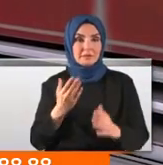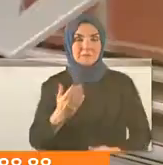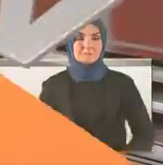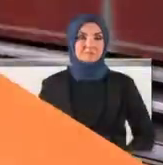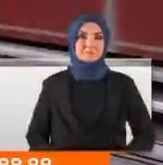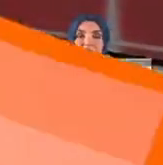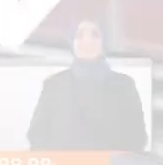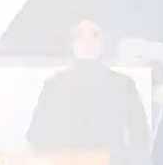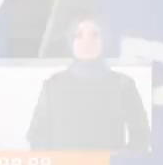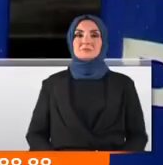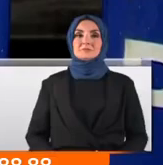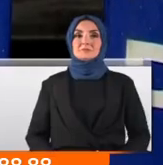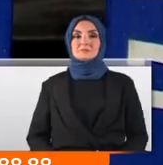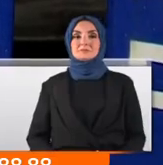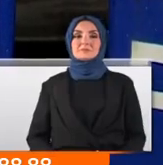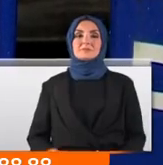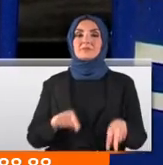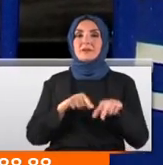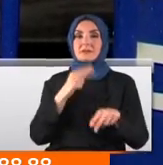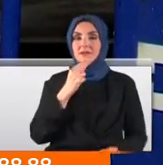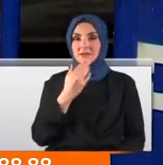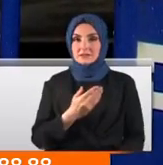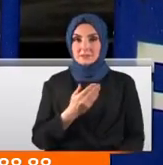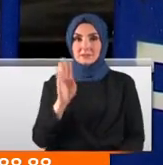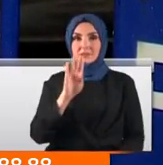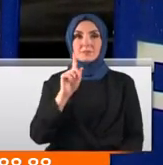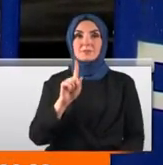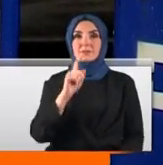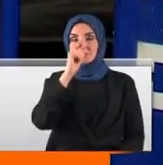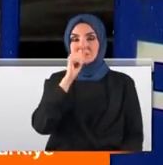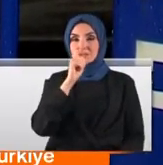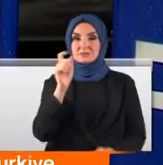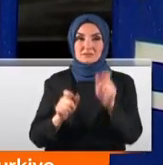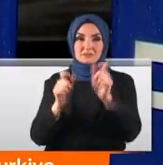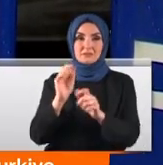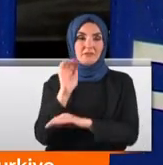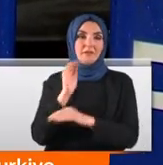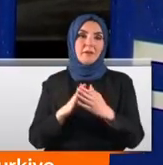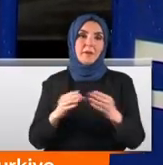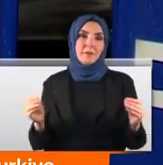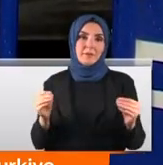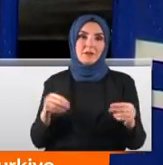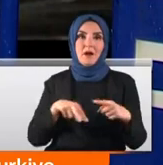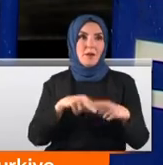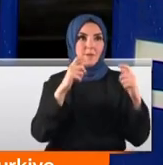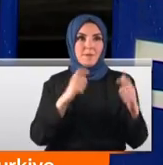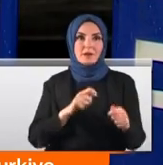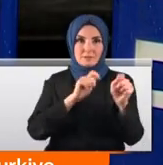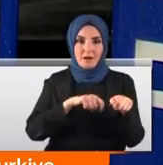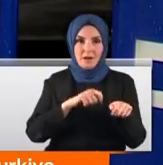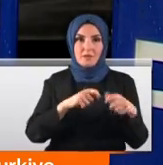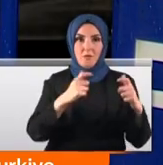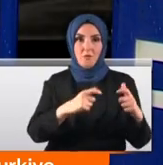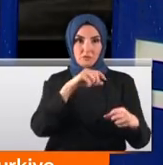Teknolojinin çoğu maden ocağında olduğu gibi... Nihal Günay, 41 işçi maden işçinin hayatını kaybettiği Amasra Maden Ocağı'ndayız. Dün burada